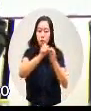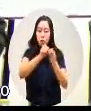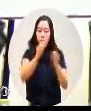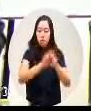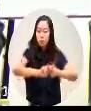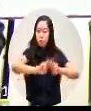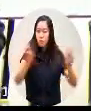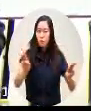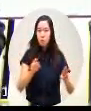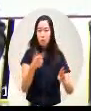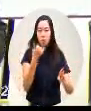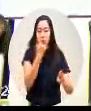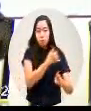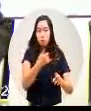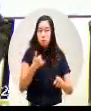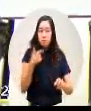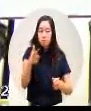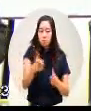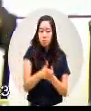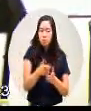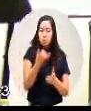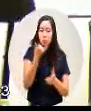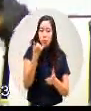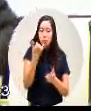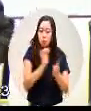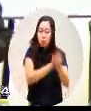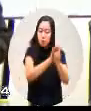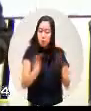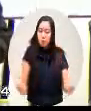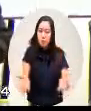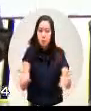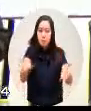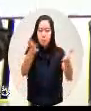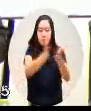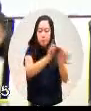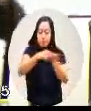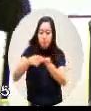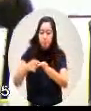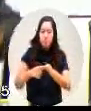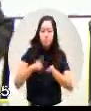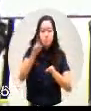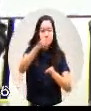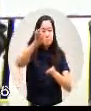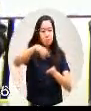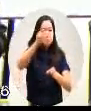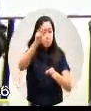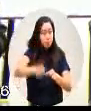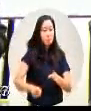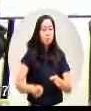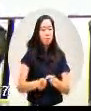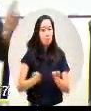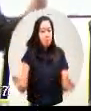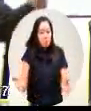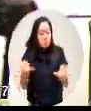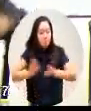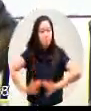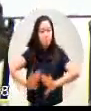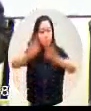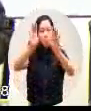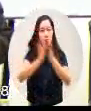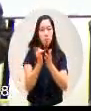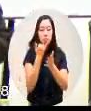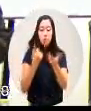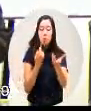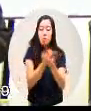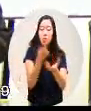相信啊，它可能啊吼会带来啊将近1000亿以上的一个债务的带动，会当加入